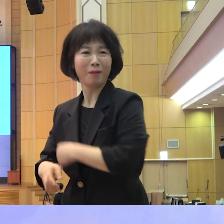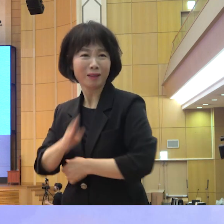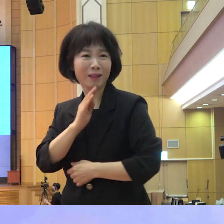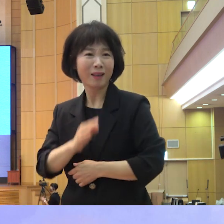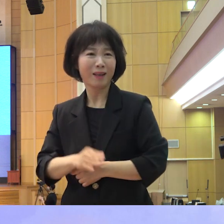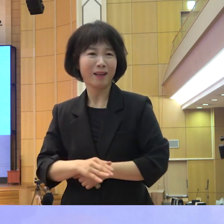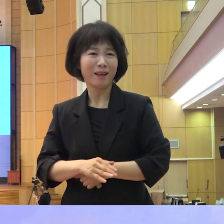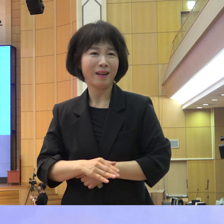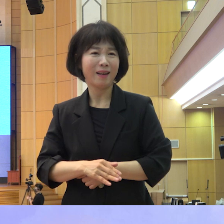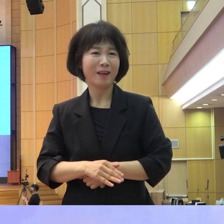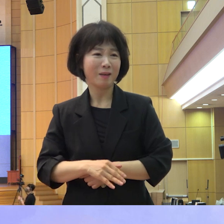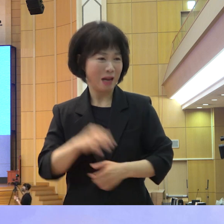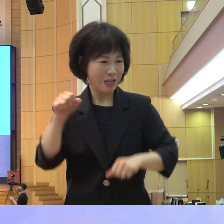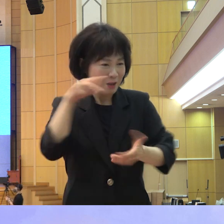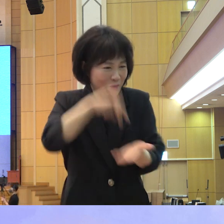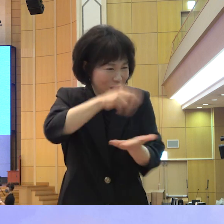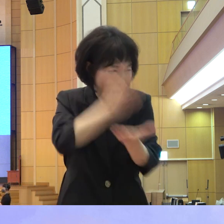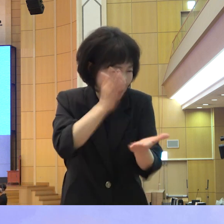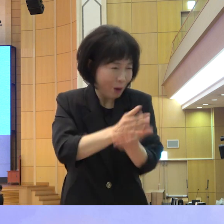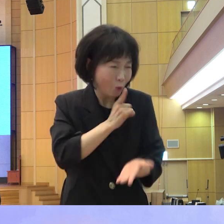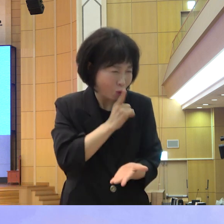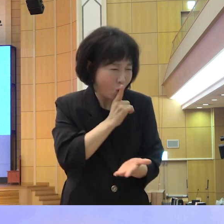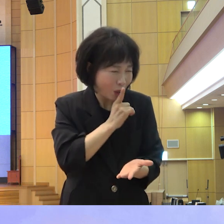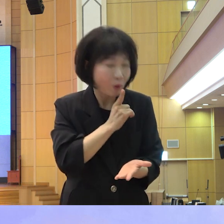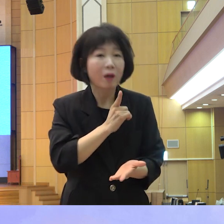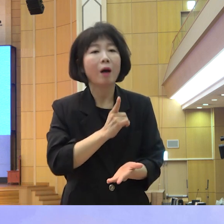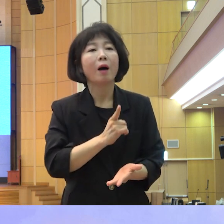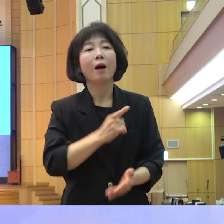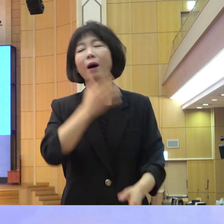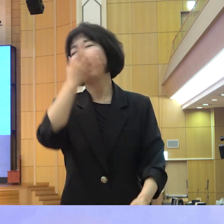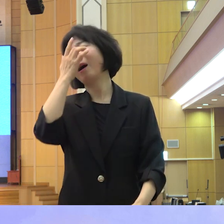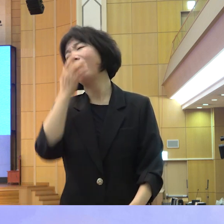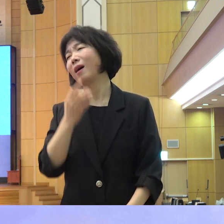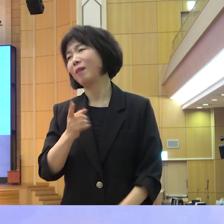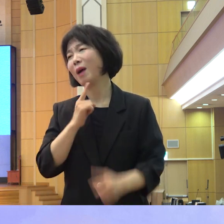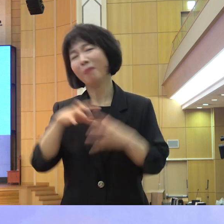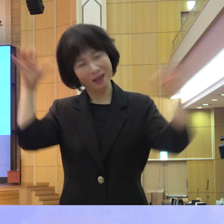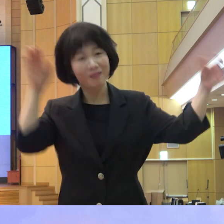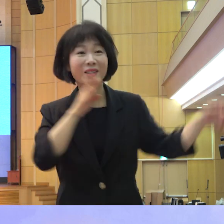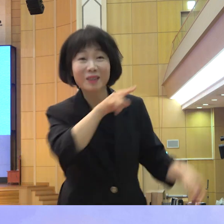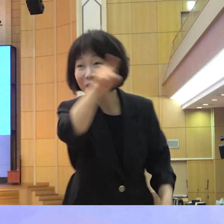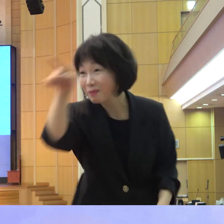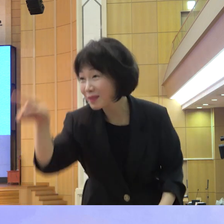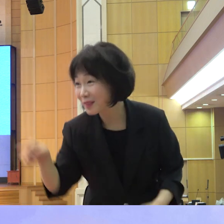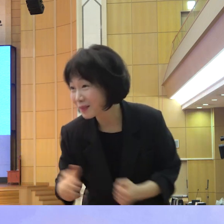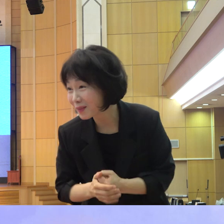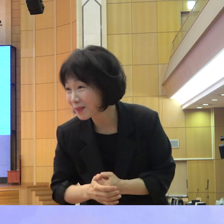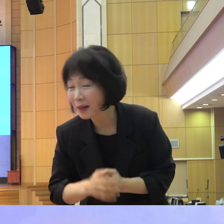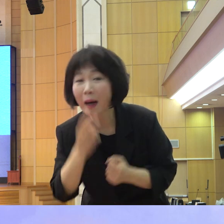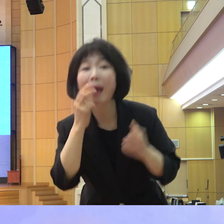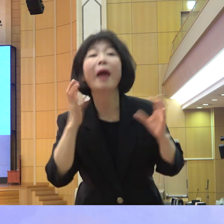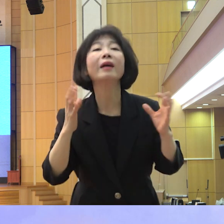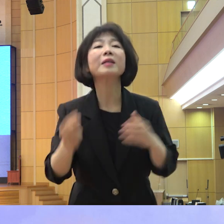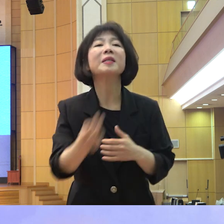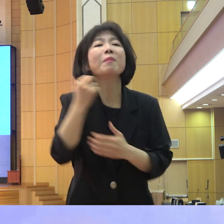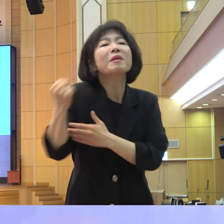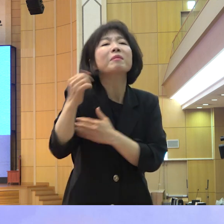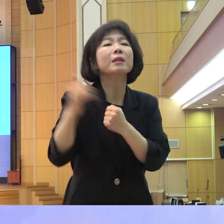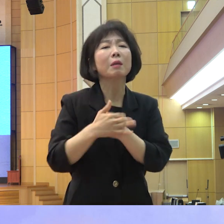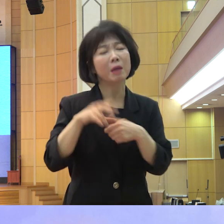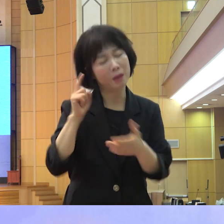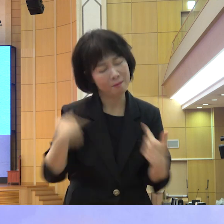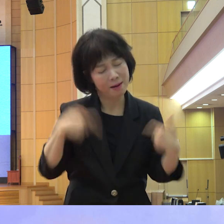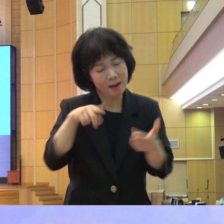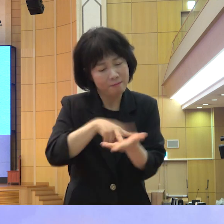우리가 적당히 조심도 해야 되겠지만 어른들이 서로 이렇게 양보를 해줘야 된다라는 거예요. 이 아이들은 생존을 위해서 뛰는 거거든요.